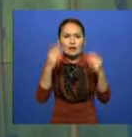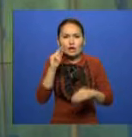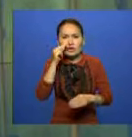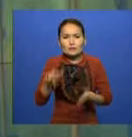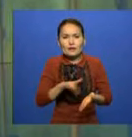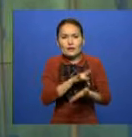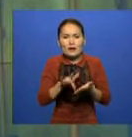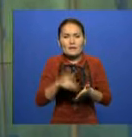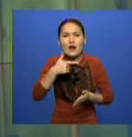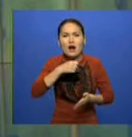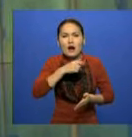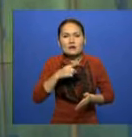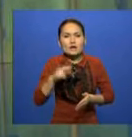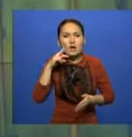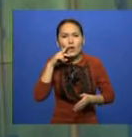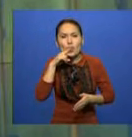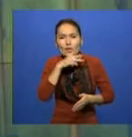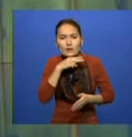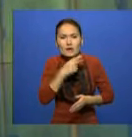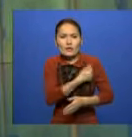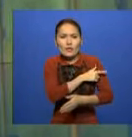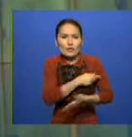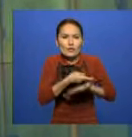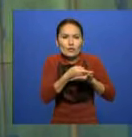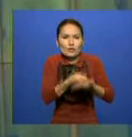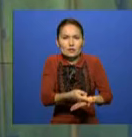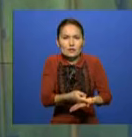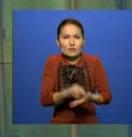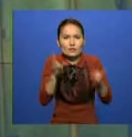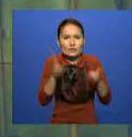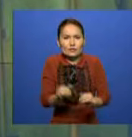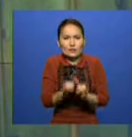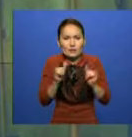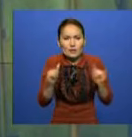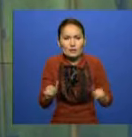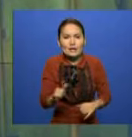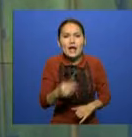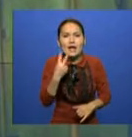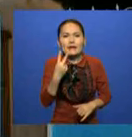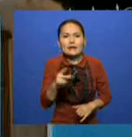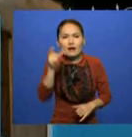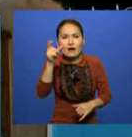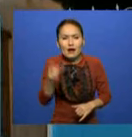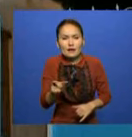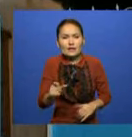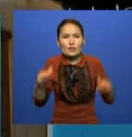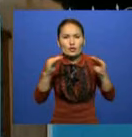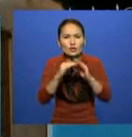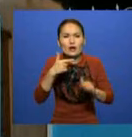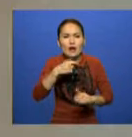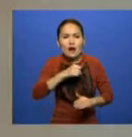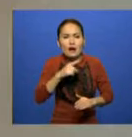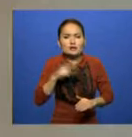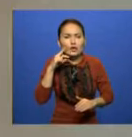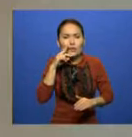уланып, сосын иістеп ауруханаға түскен оқиғалар жиелеп кетті. Сенбі және жексенбі күндері екі адам үйде газдан уланып қайтыс болған. Екеуі